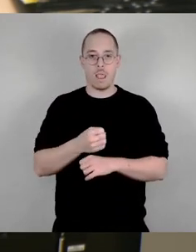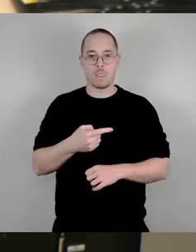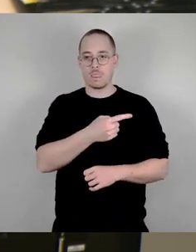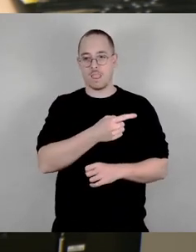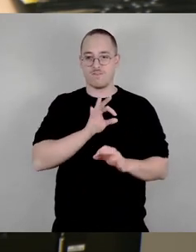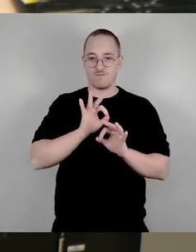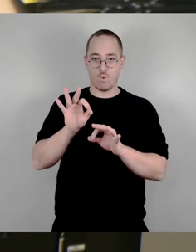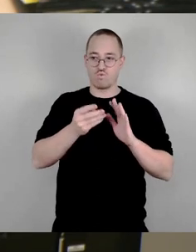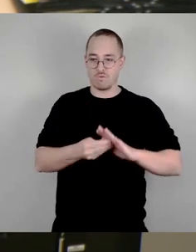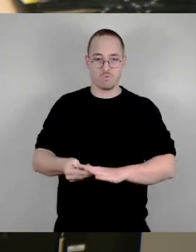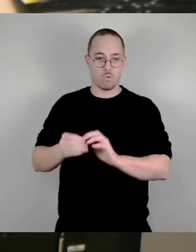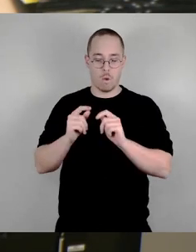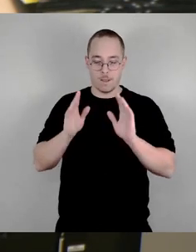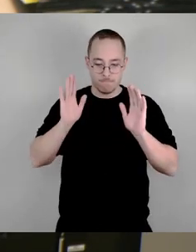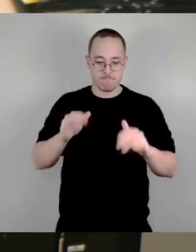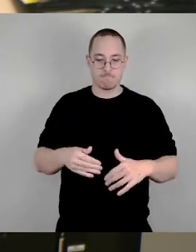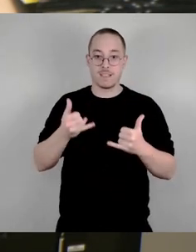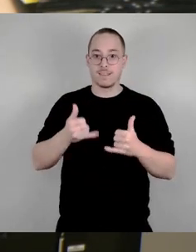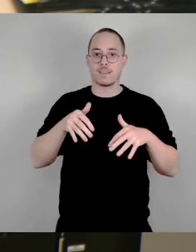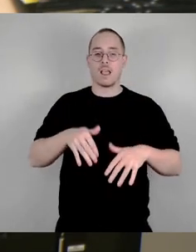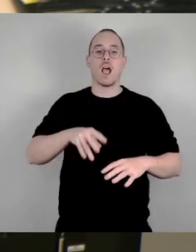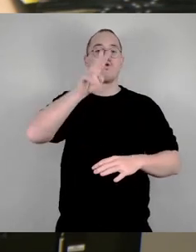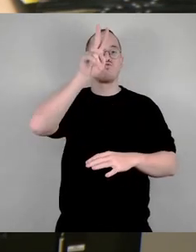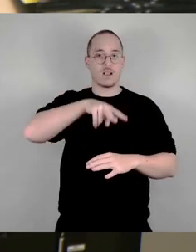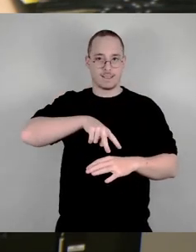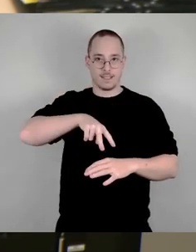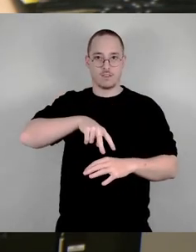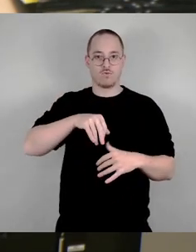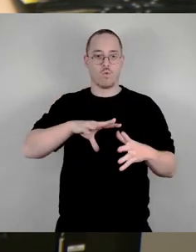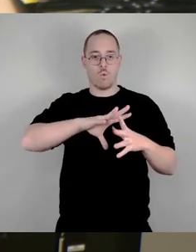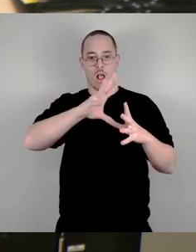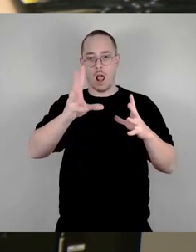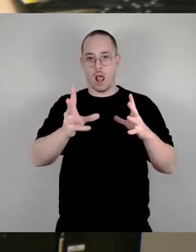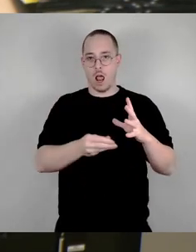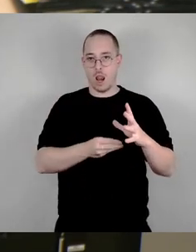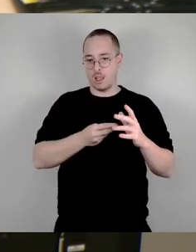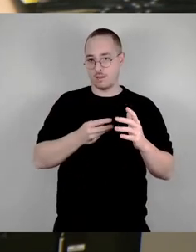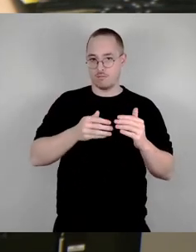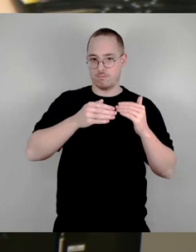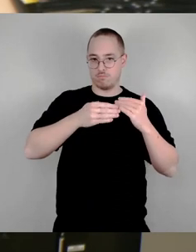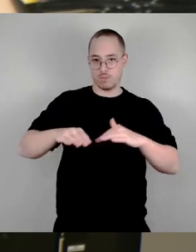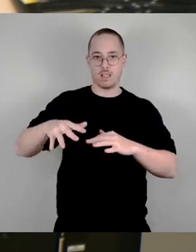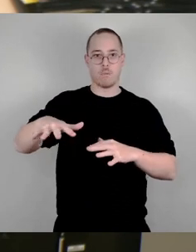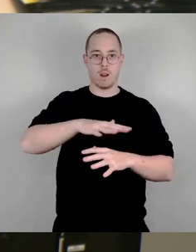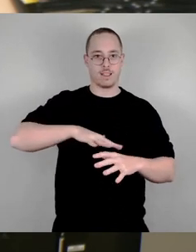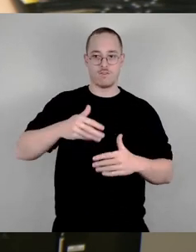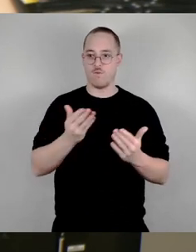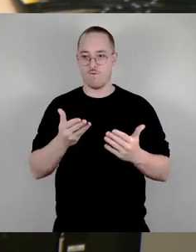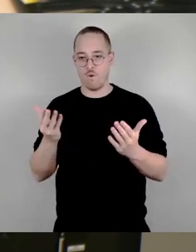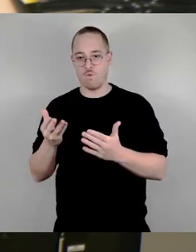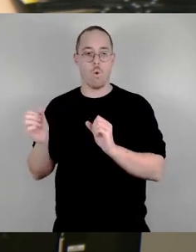aller bestehenden Skateplätze vor und es gibt gute Vorschläge, wo weitere Anlagen entstehen können, um den gestiegenen Bedarf abdecken zu